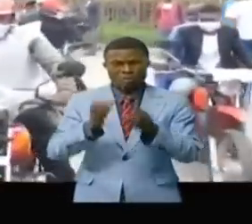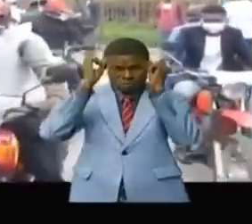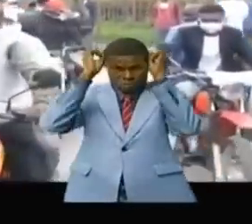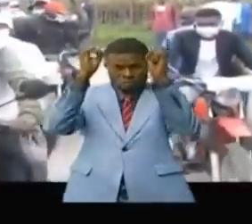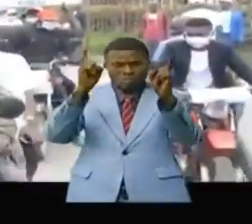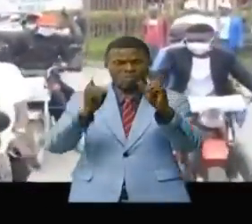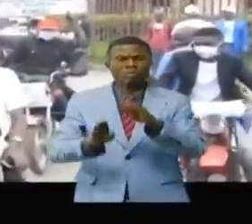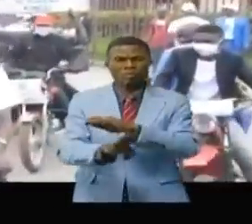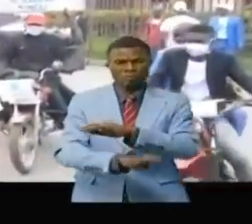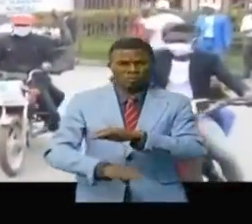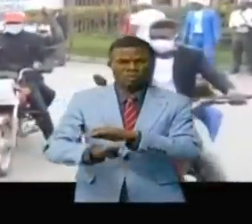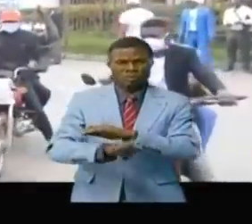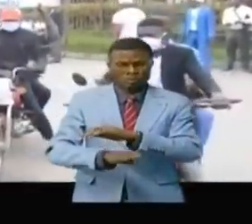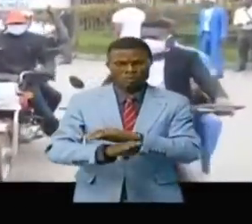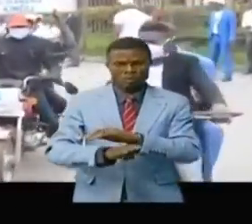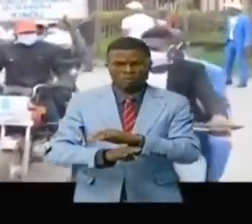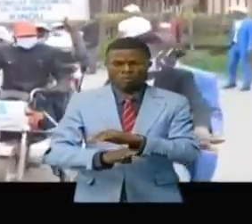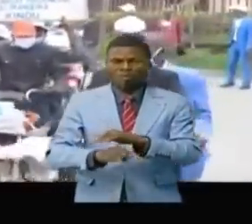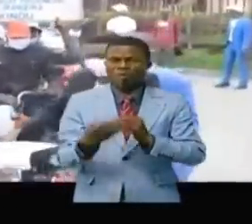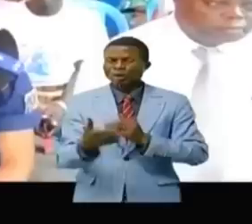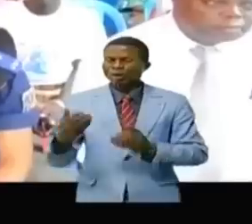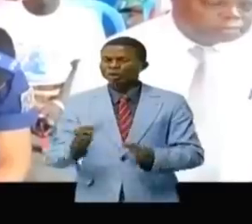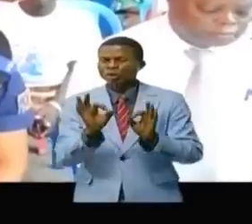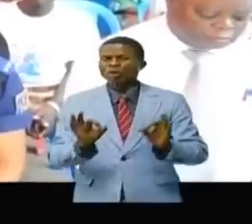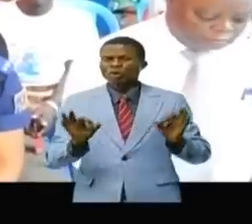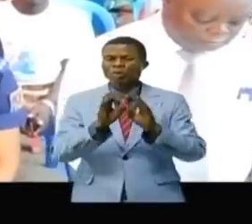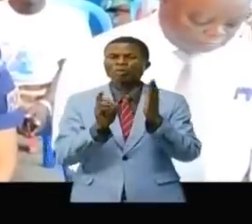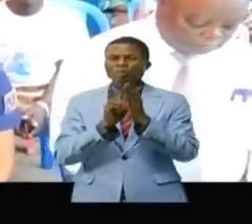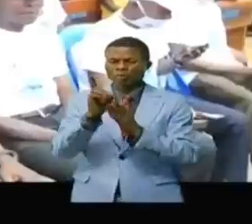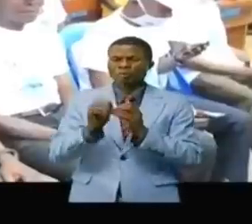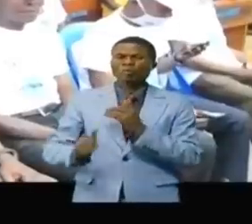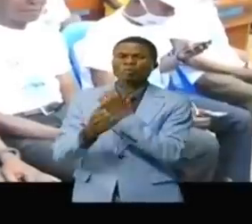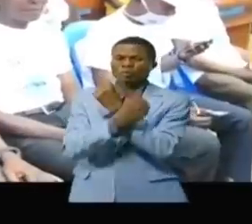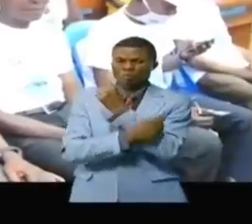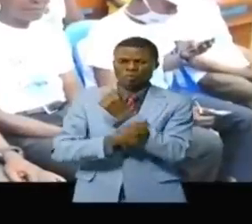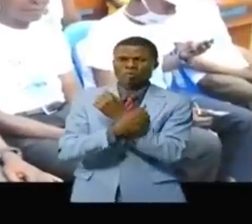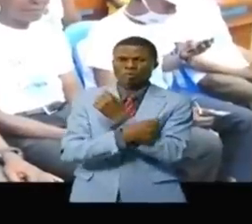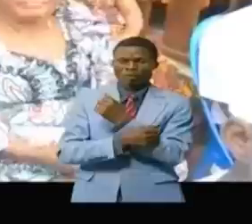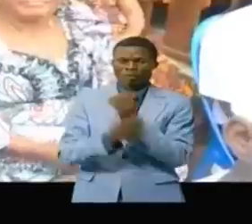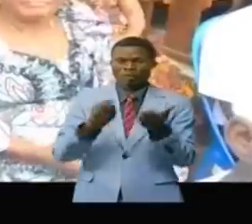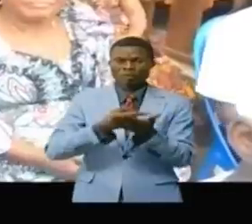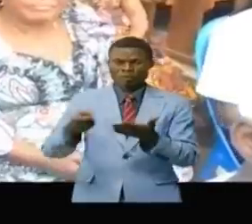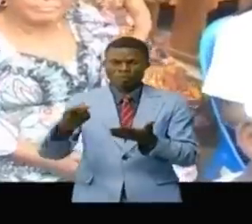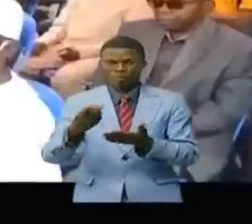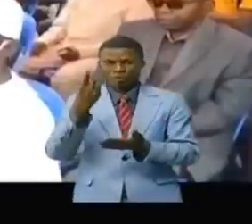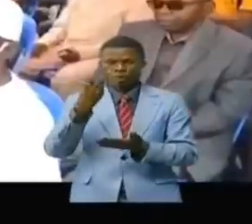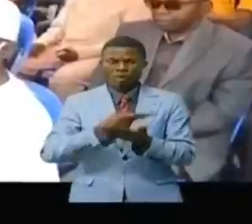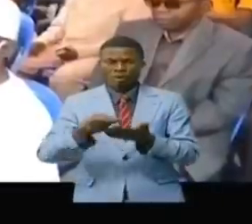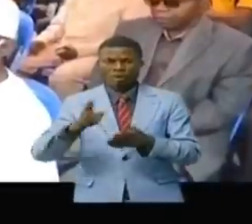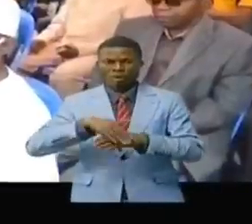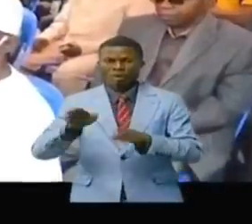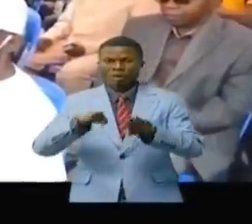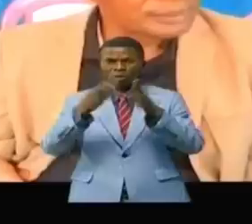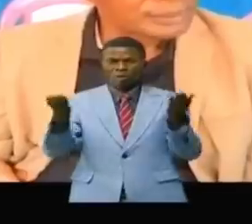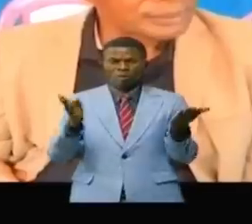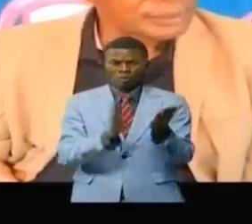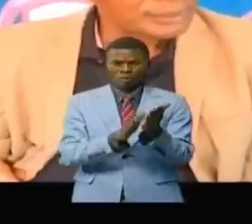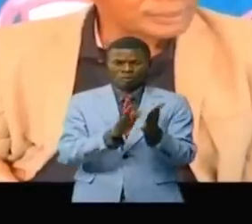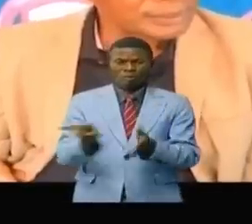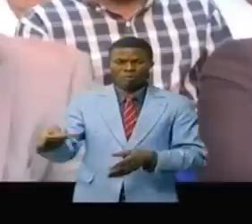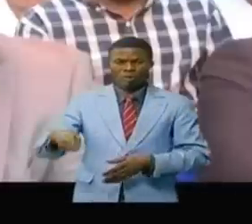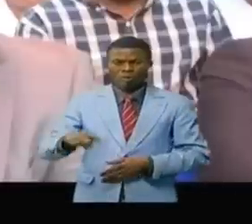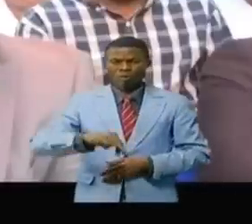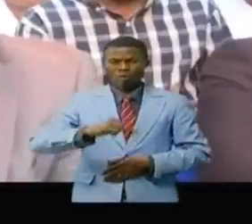L'éducation des bases, un levier indispensable pour le développement d'une nation. Quelques semaines après la rentrée scolaire à Kindu dans la province du